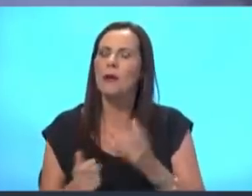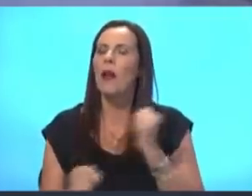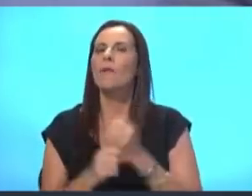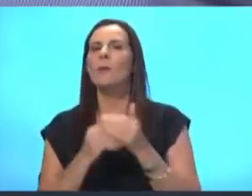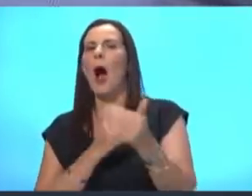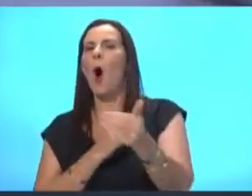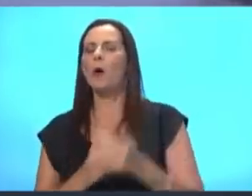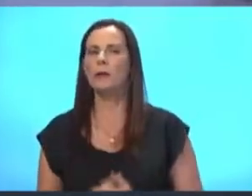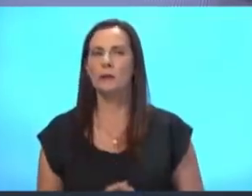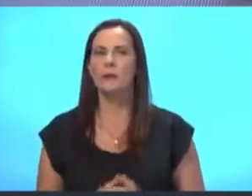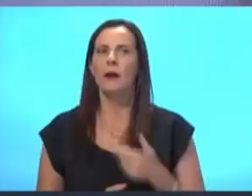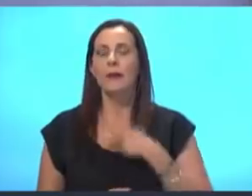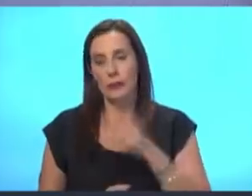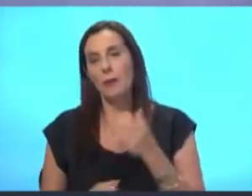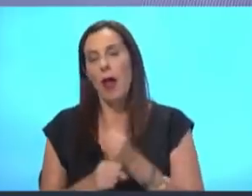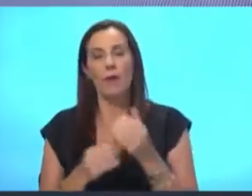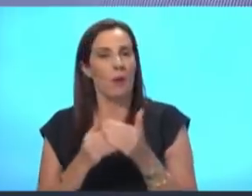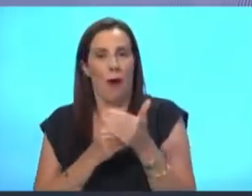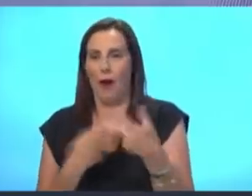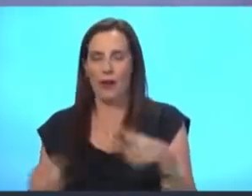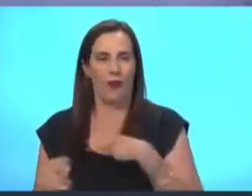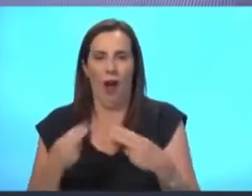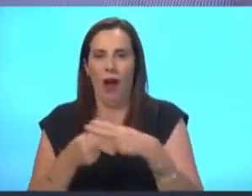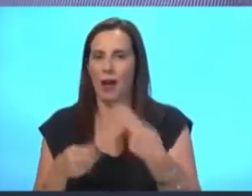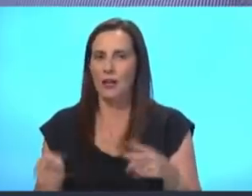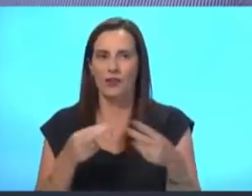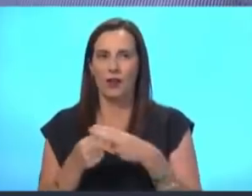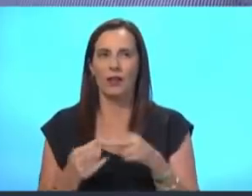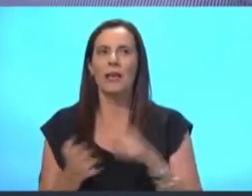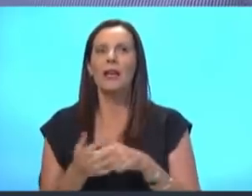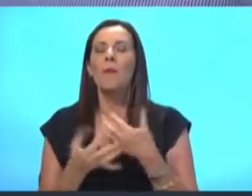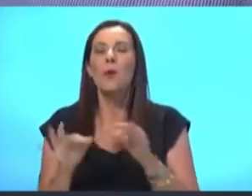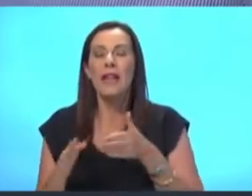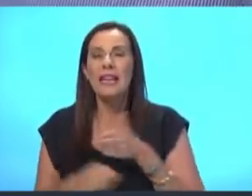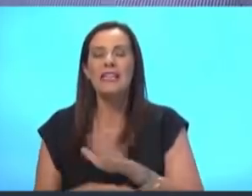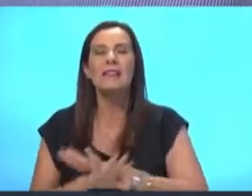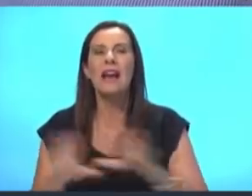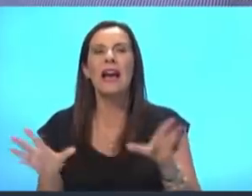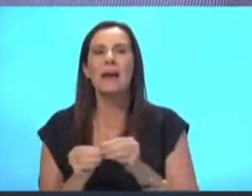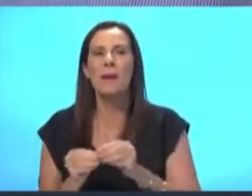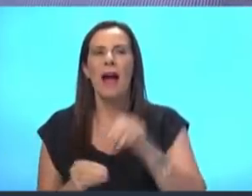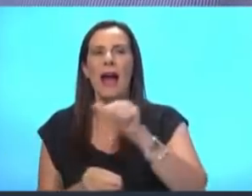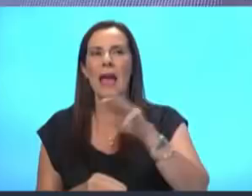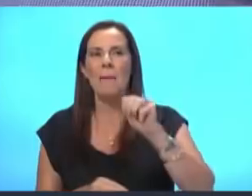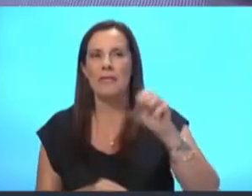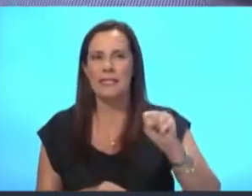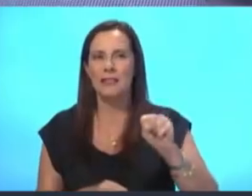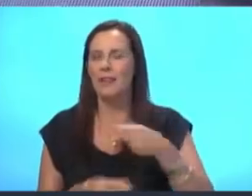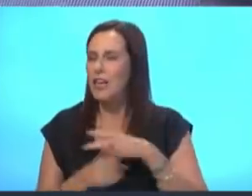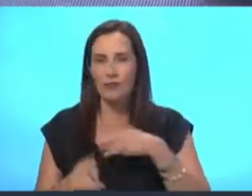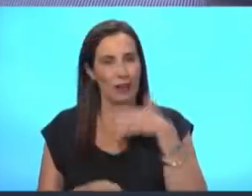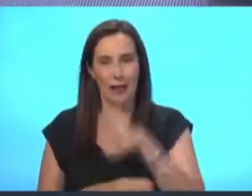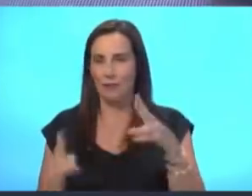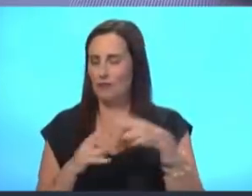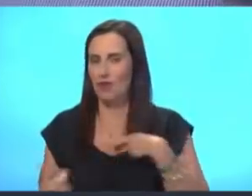distance? Yeah, we have to do it from the distance because we can only enter the IMC. We cannot go to